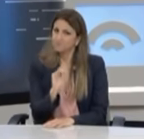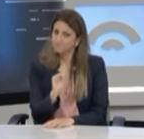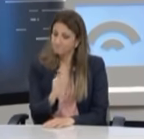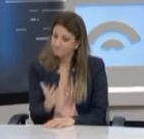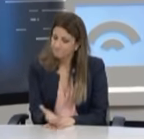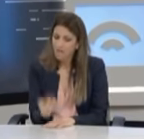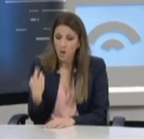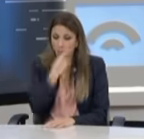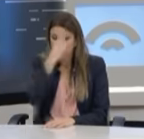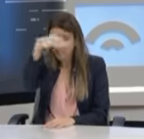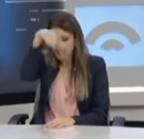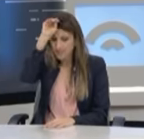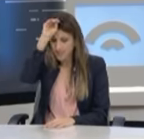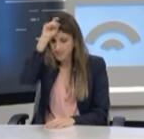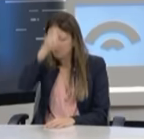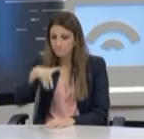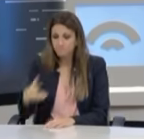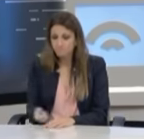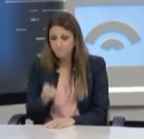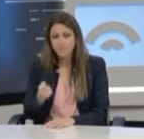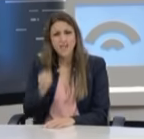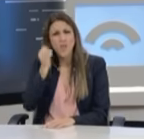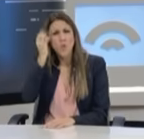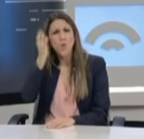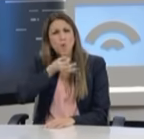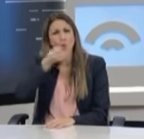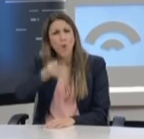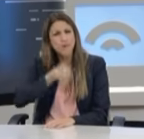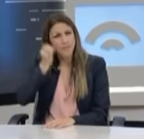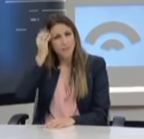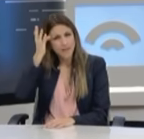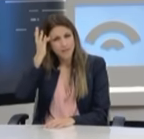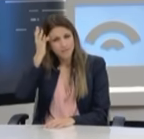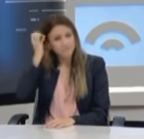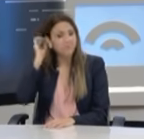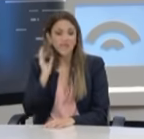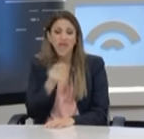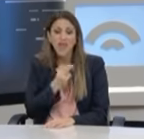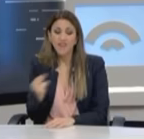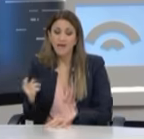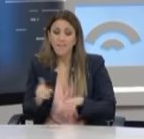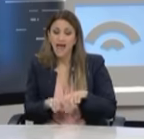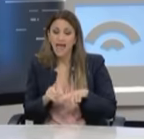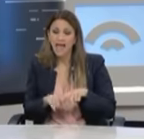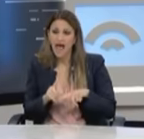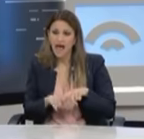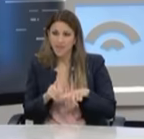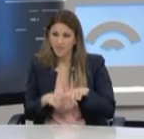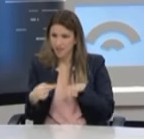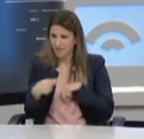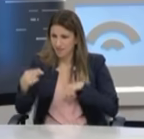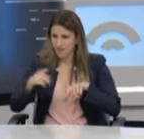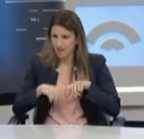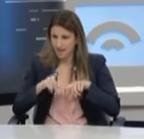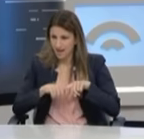θέλω να σας θυμίσω αυτά τα λόγια. Το θέμα για την Ελλάδα, το θέμα για